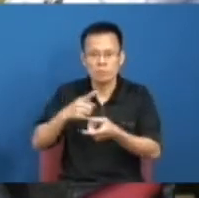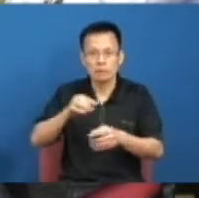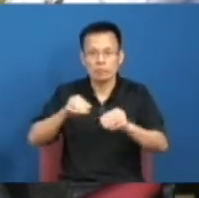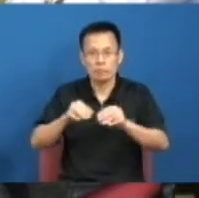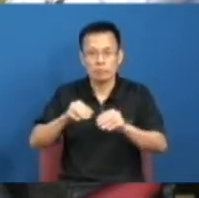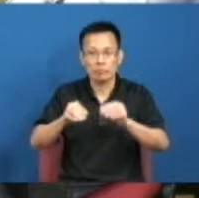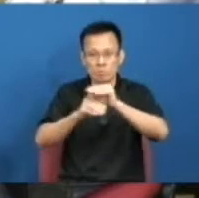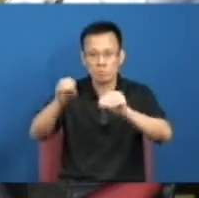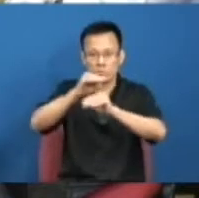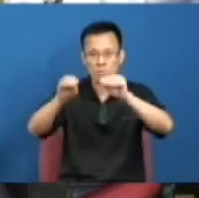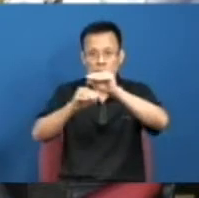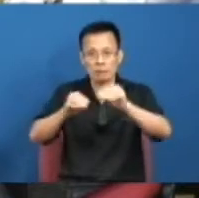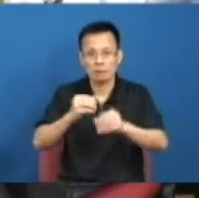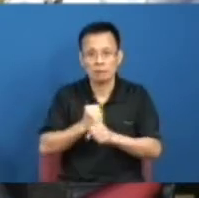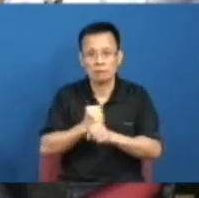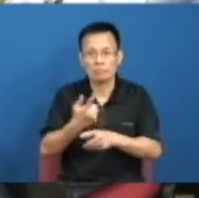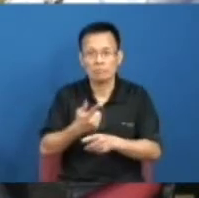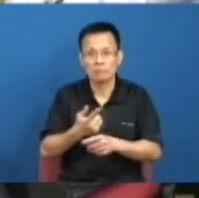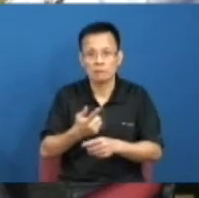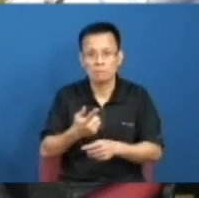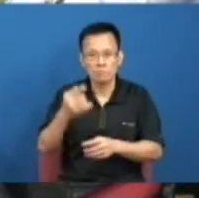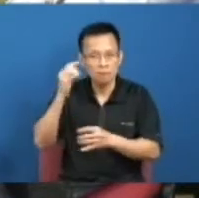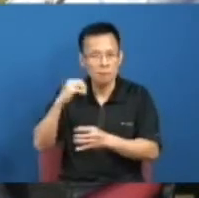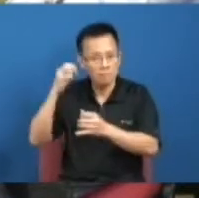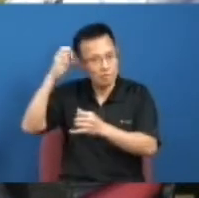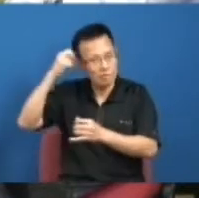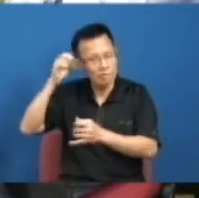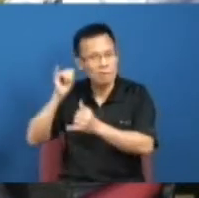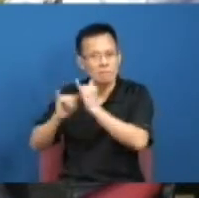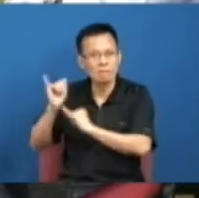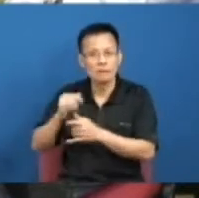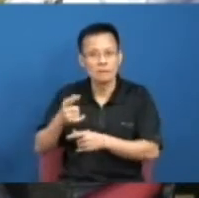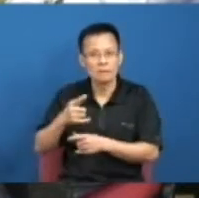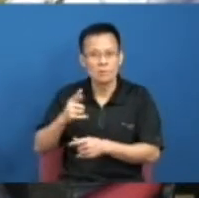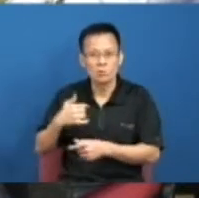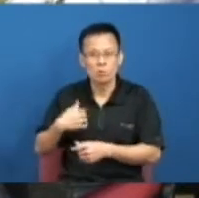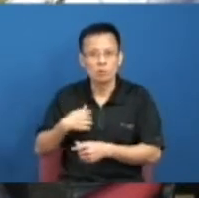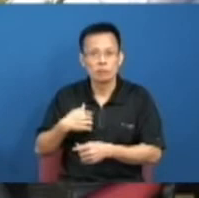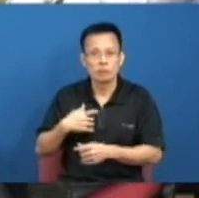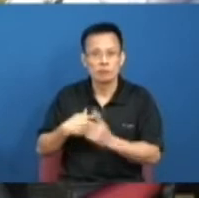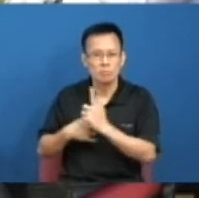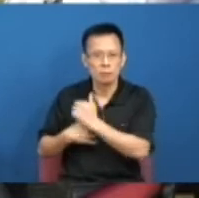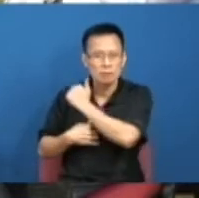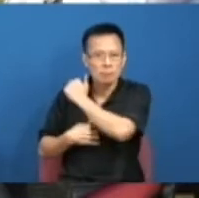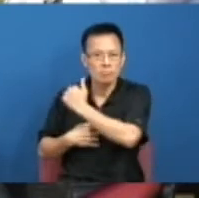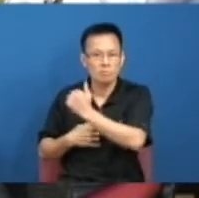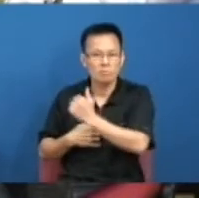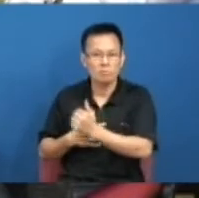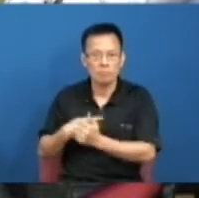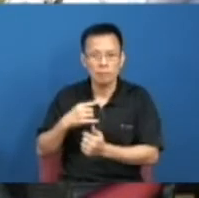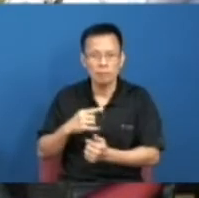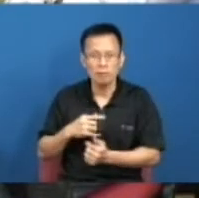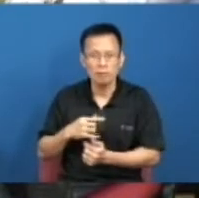好傳統嘅布職。我咧就好欣賞以前咧，我哋即係中國遙遠嘅時候，我哋建築咧都好簡